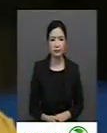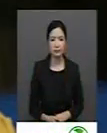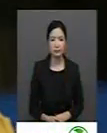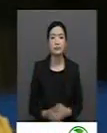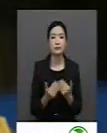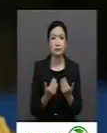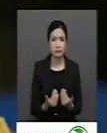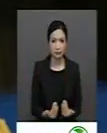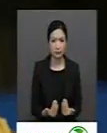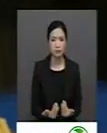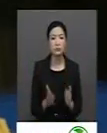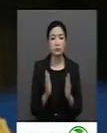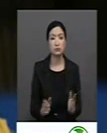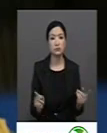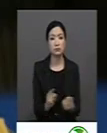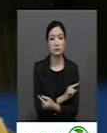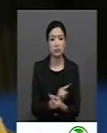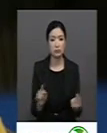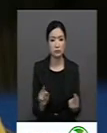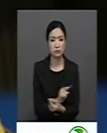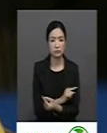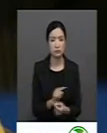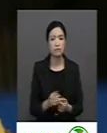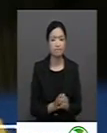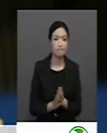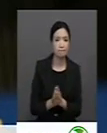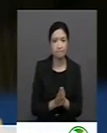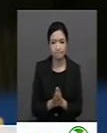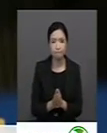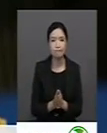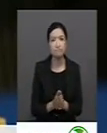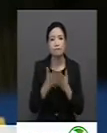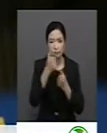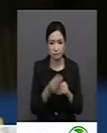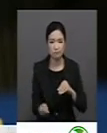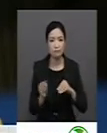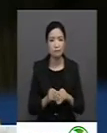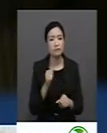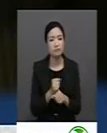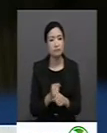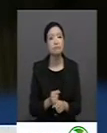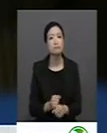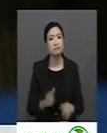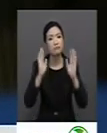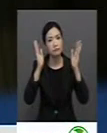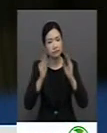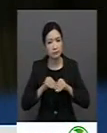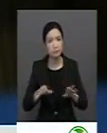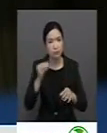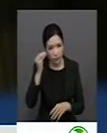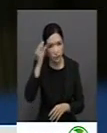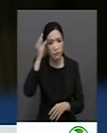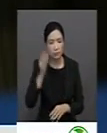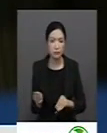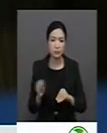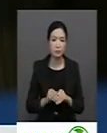ตอนปัจจุบันนี้คนในสังคมพ่อแม่ผู้ปกครองเนี่ยมีความตื่นตัวเรื่องนี้มากขึ้นนะครับมีการทำสื่อไปทำพันเพื่อให้ความรู้เรื่องนี้มากขึ้นมีหน่ว